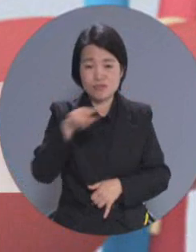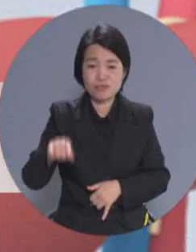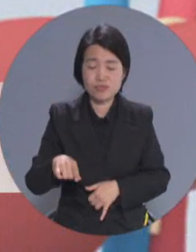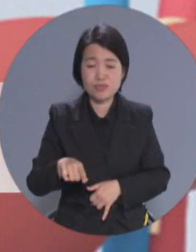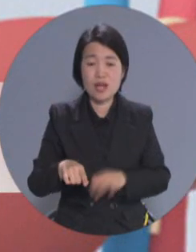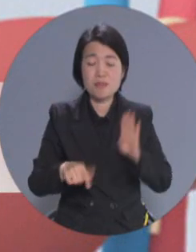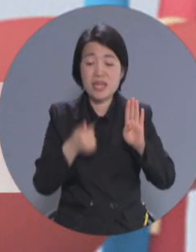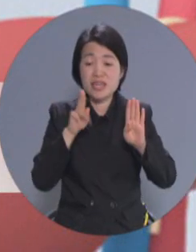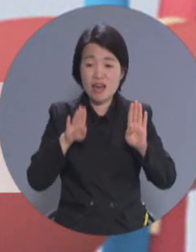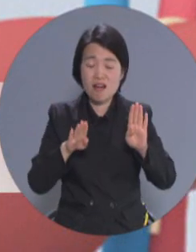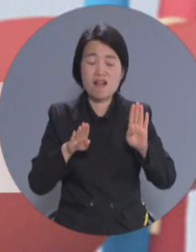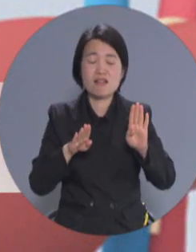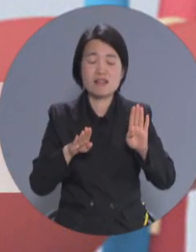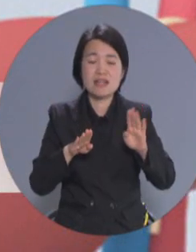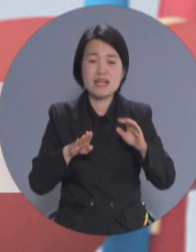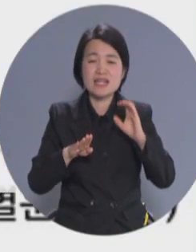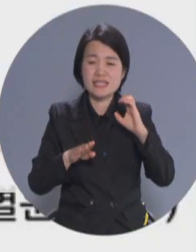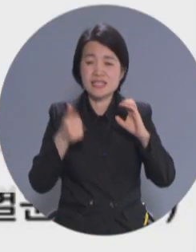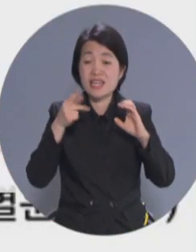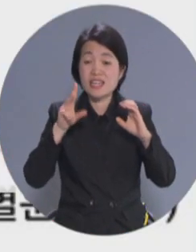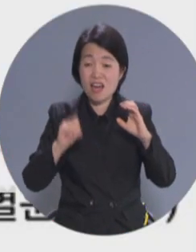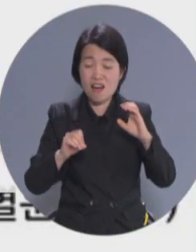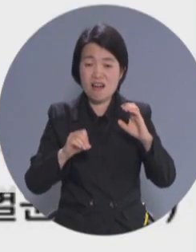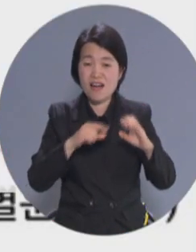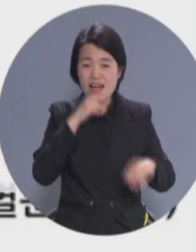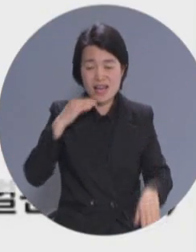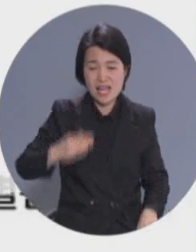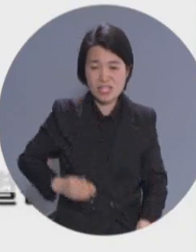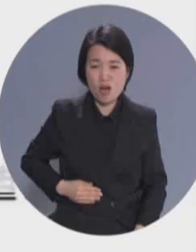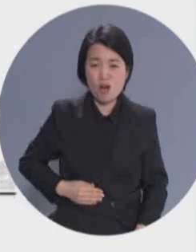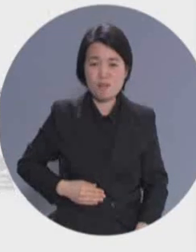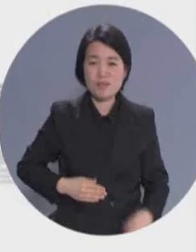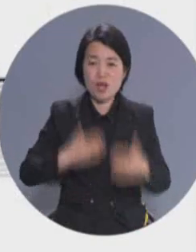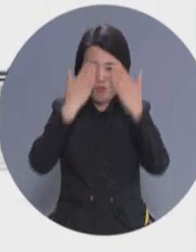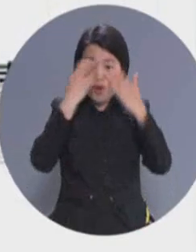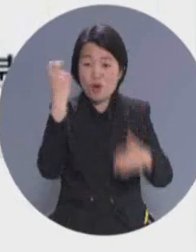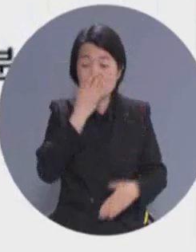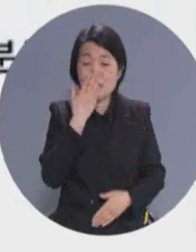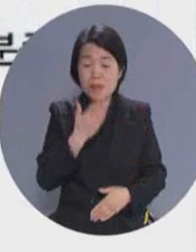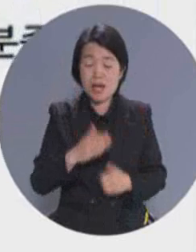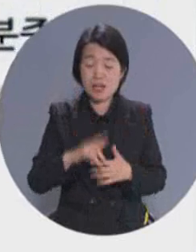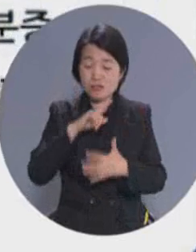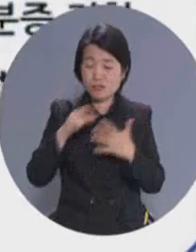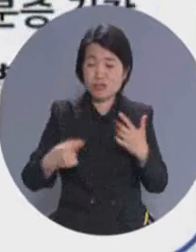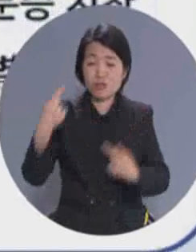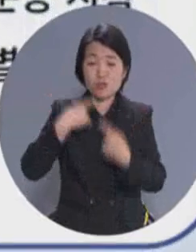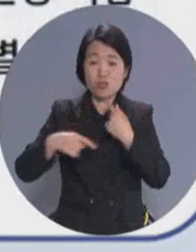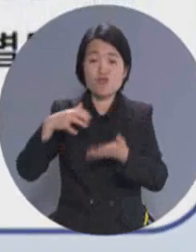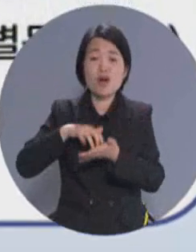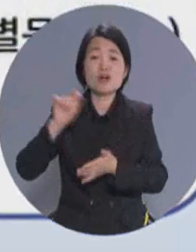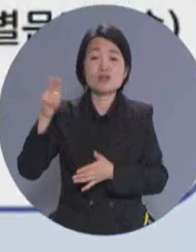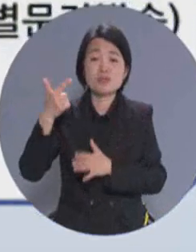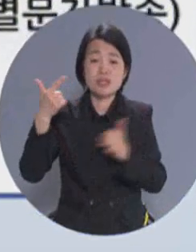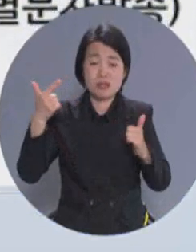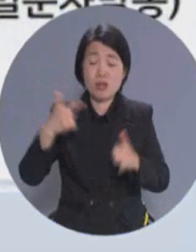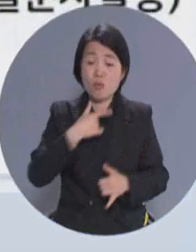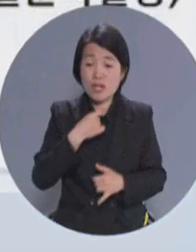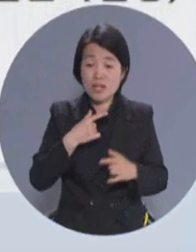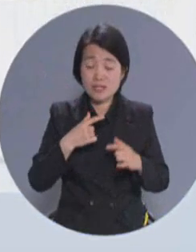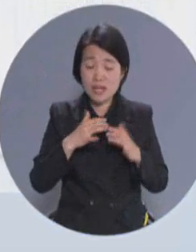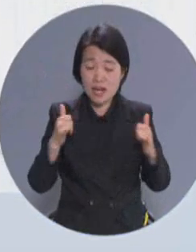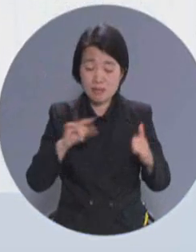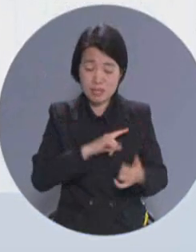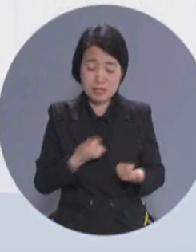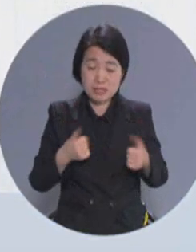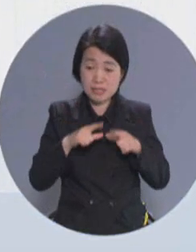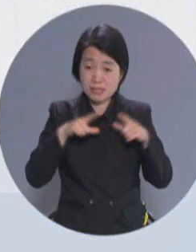시형 간염 무료 검사를 실시합니다 선착순 600명 접수 이후 마감되며 검사를 원하는 시민은 신분증을 지참해